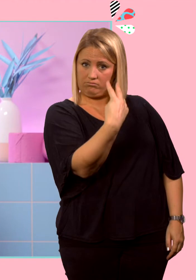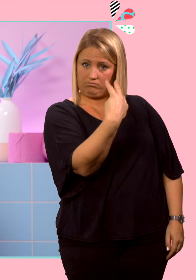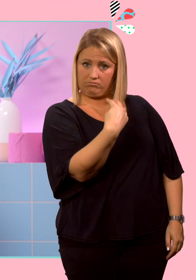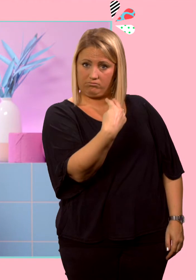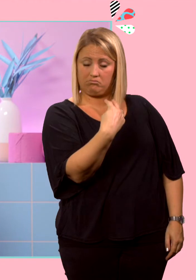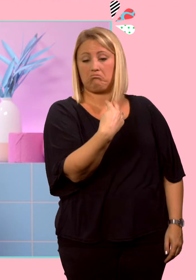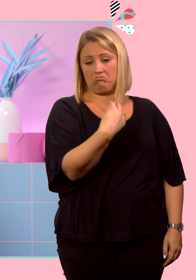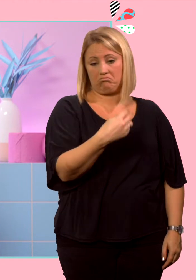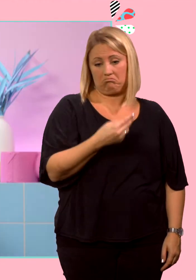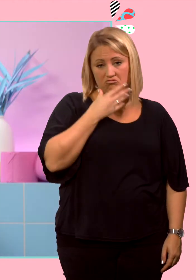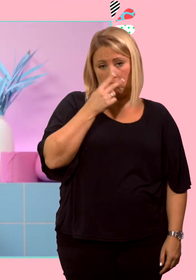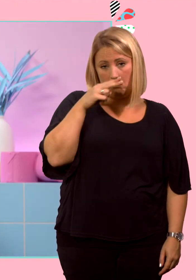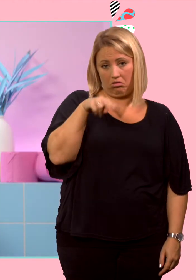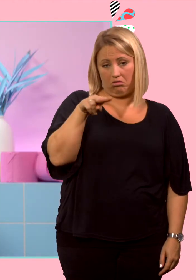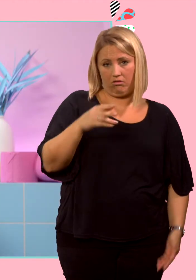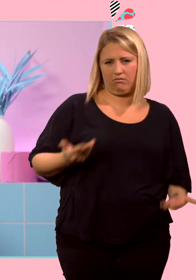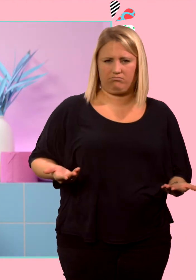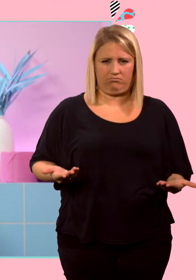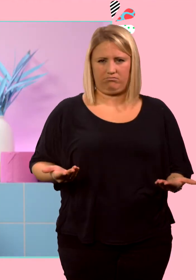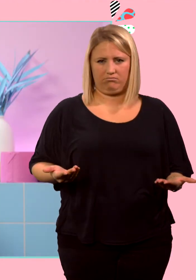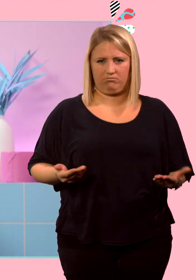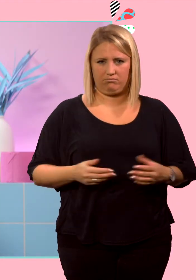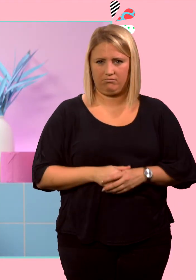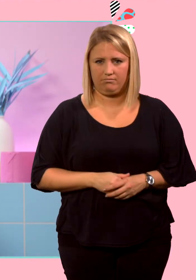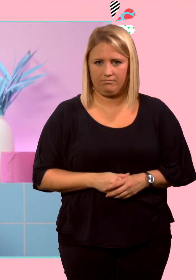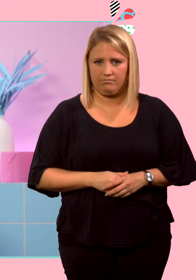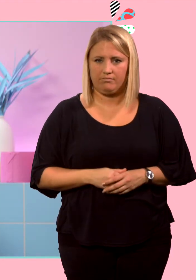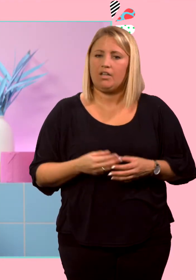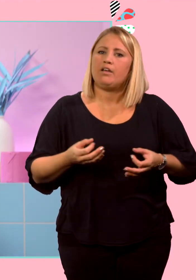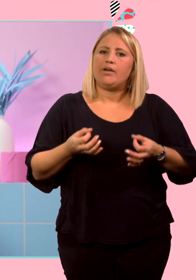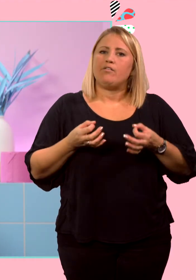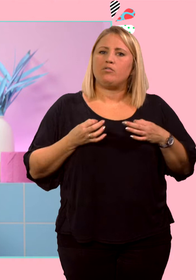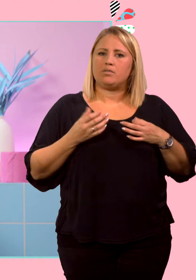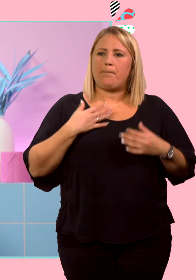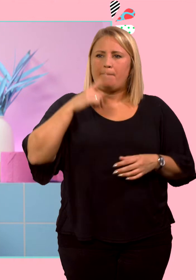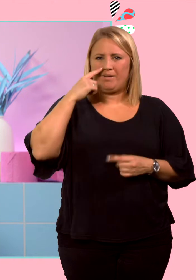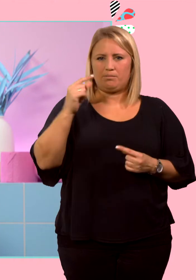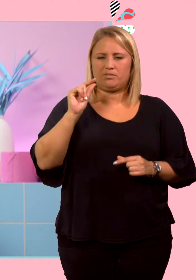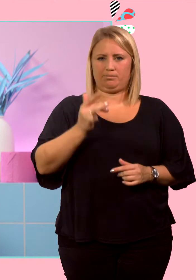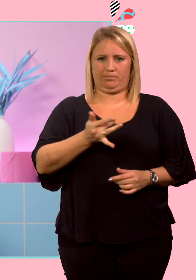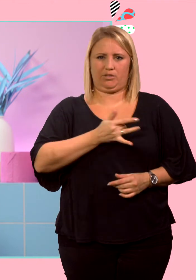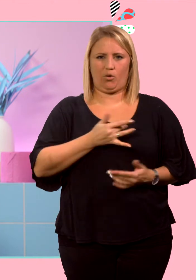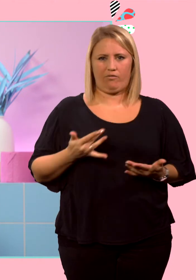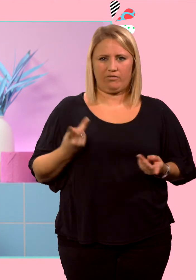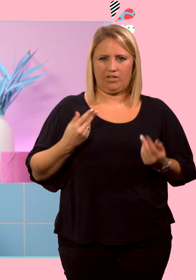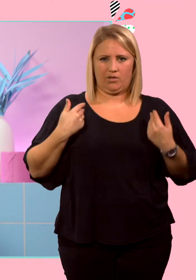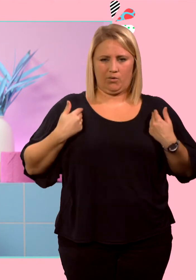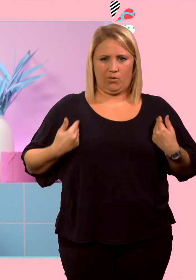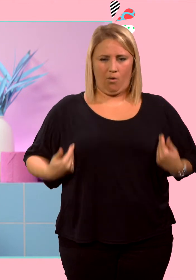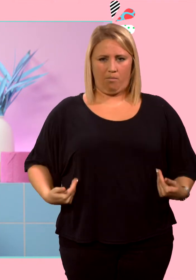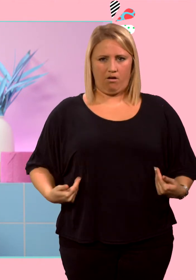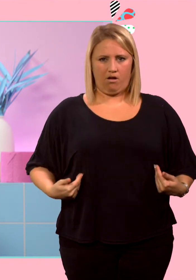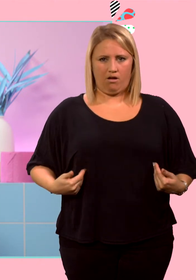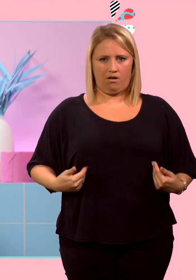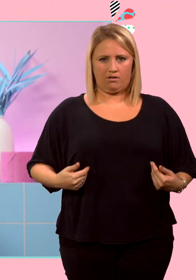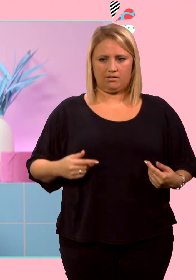gesagt, sieht doch gut aus. Oder für meine Mutter war das fast wie eine, das hat sie so persönlich betroffen oder beleidigt, dass es so der Körper ist, der aus